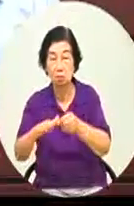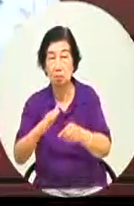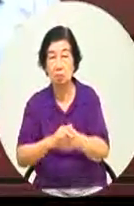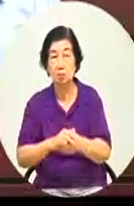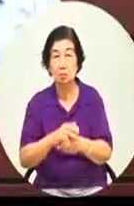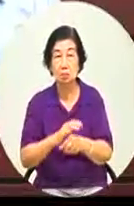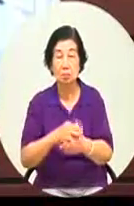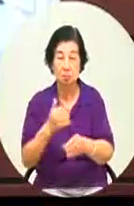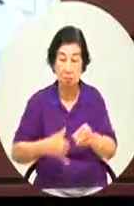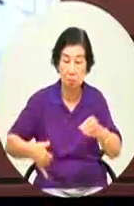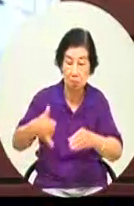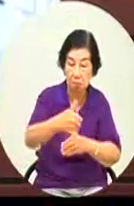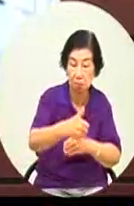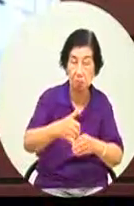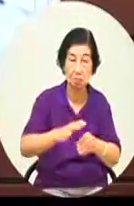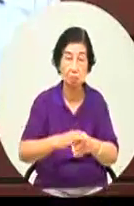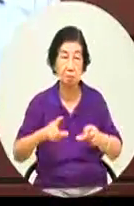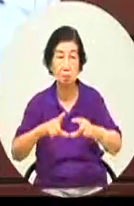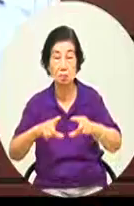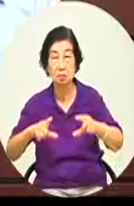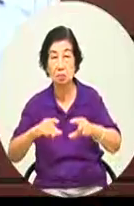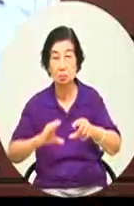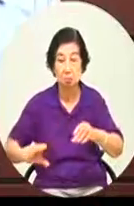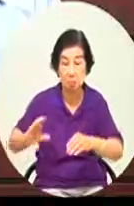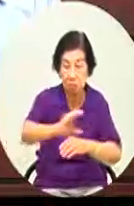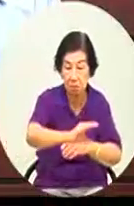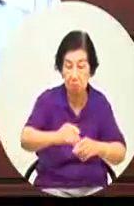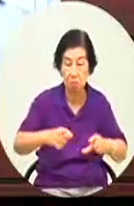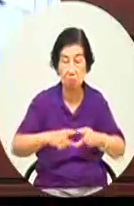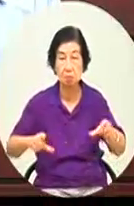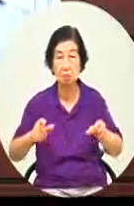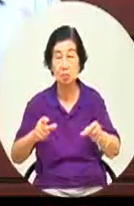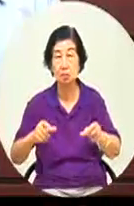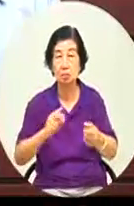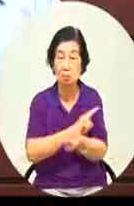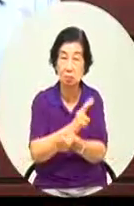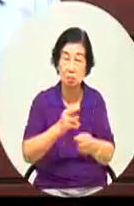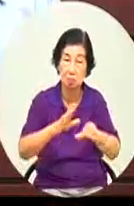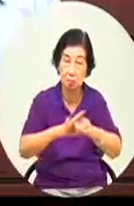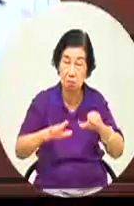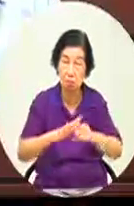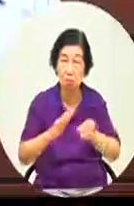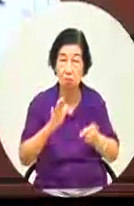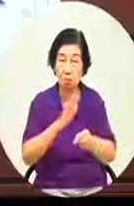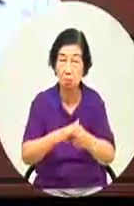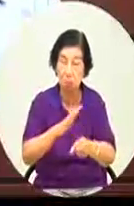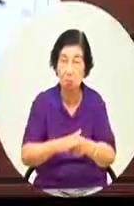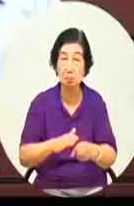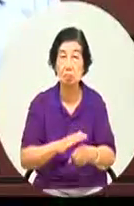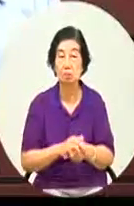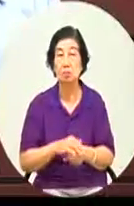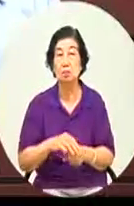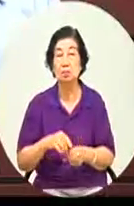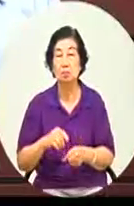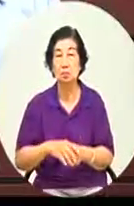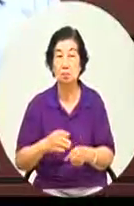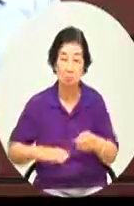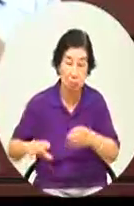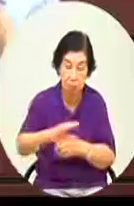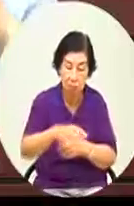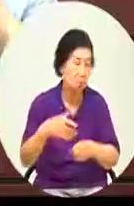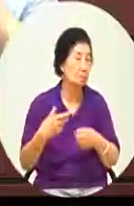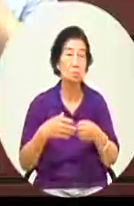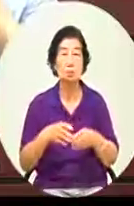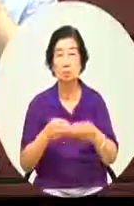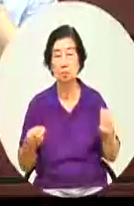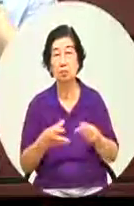进去大林埔，这个也是一个蛮合理的一个调整，因为它反正人就上不去的嘛。进去到大林埔